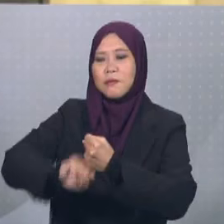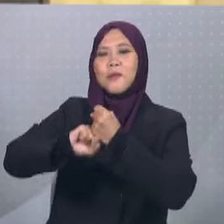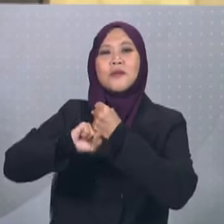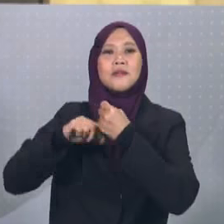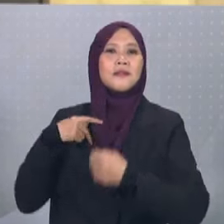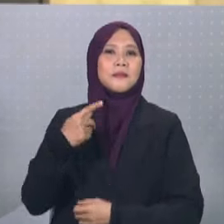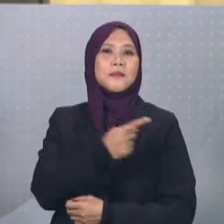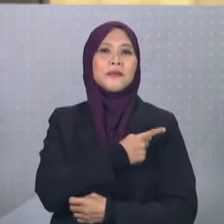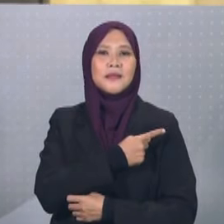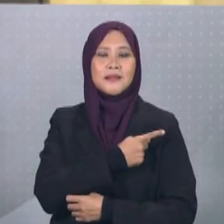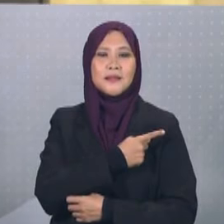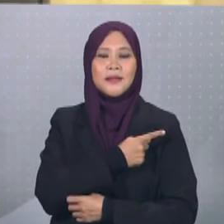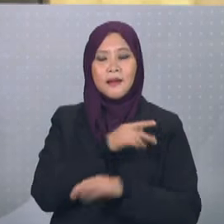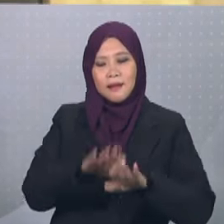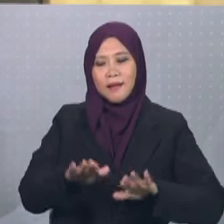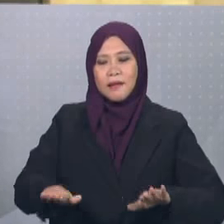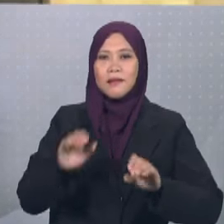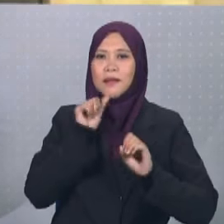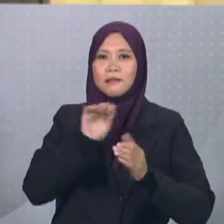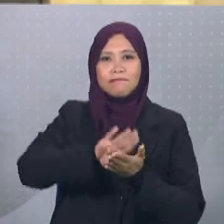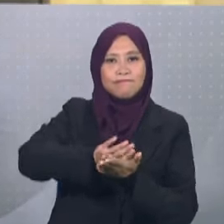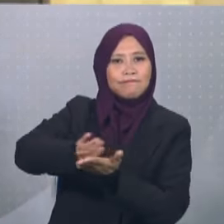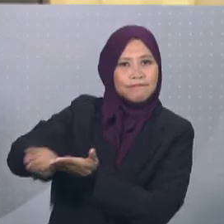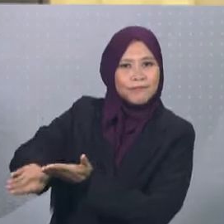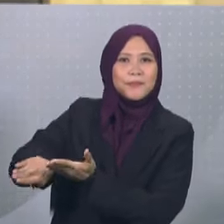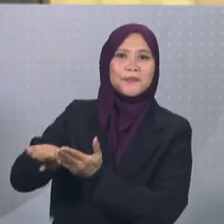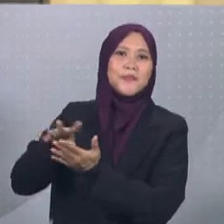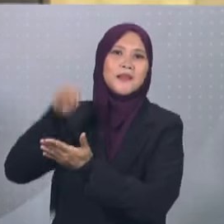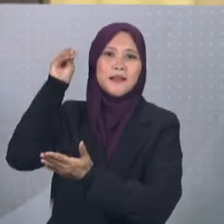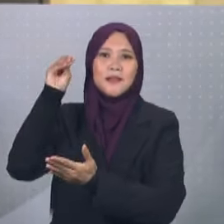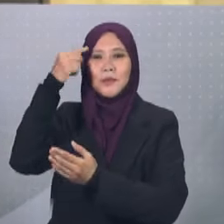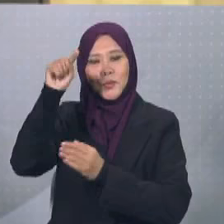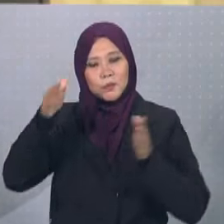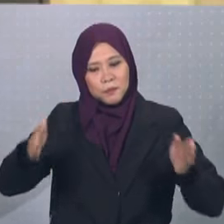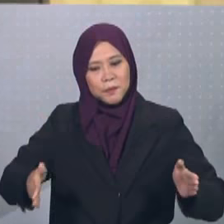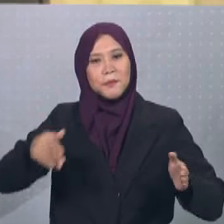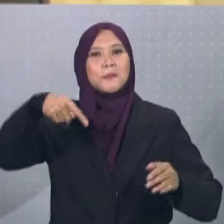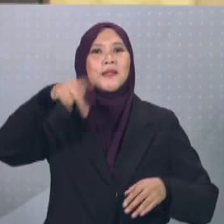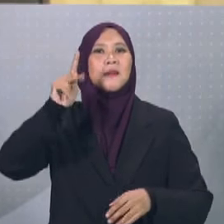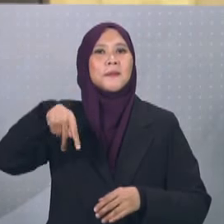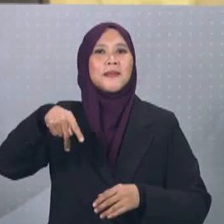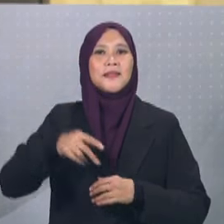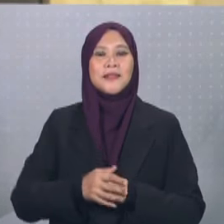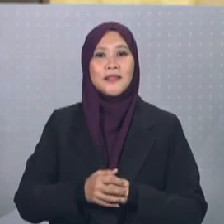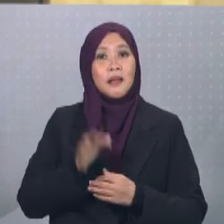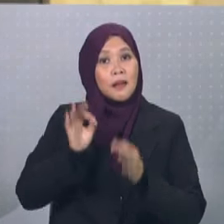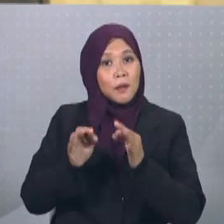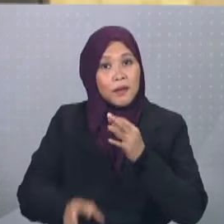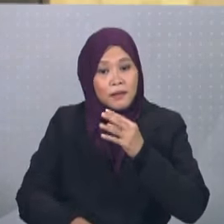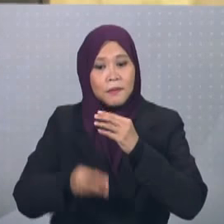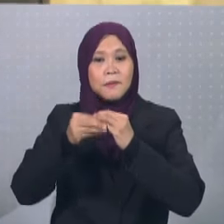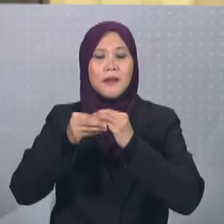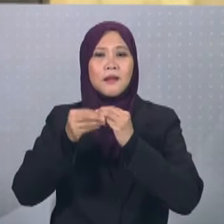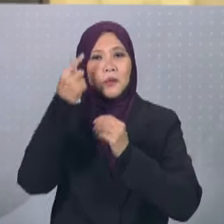untuk make sure anak-anak tak tertinggal pelajaran pada musim ni lah. Just I rasa kalau nak tambah sikit